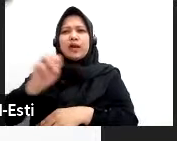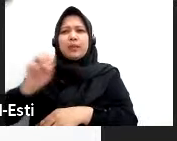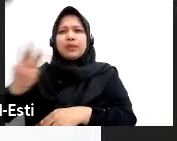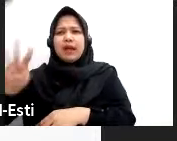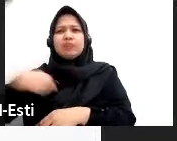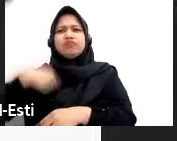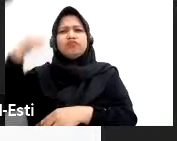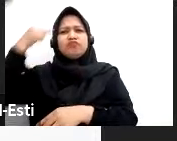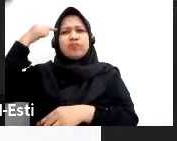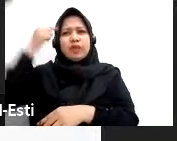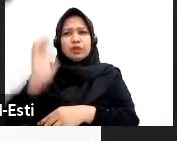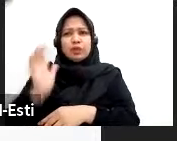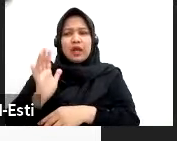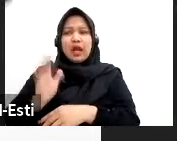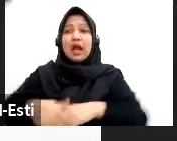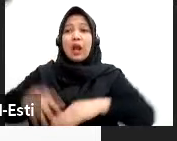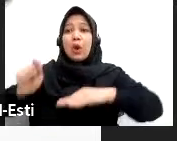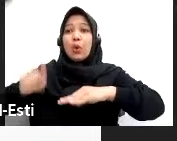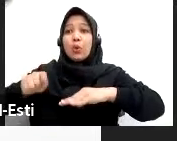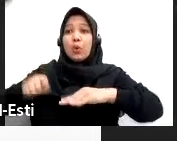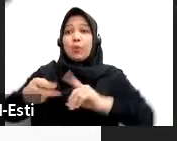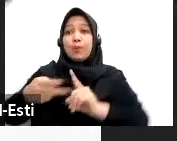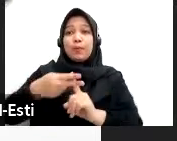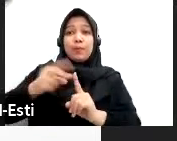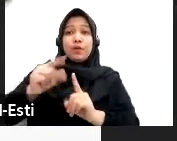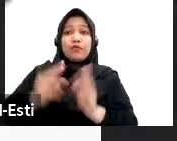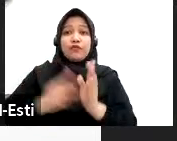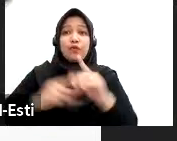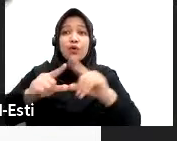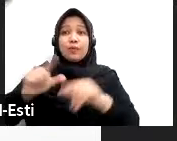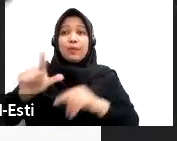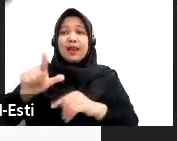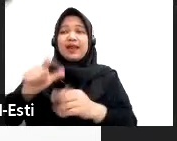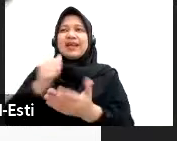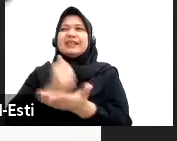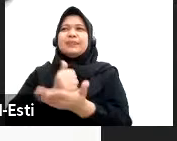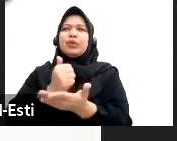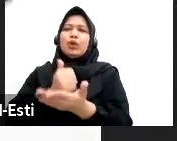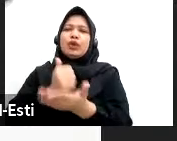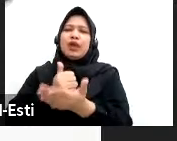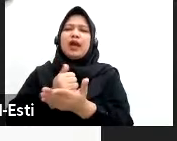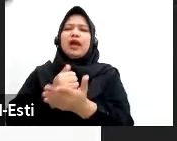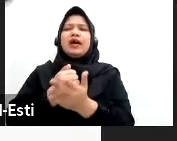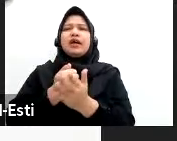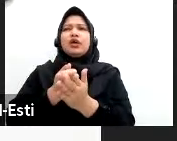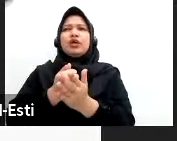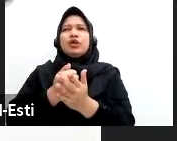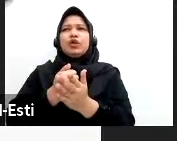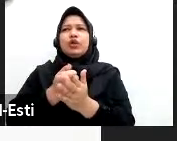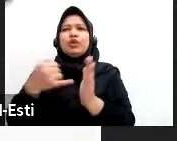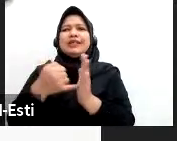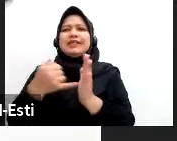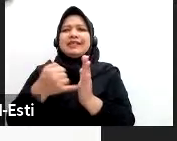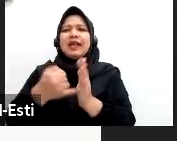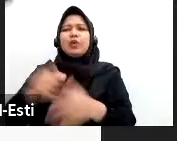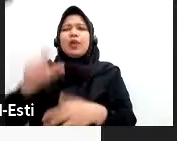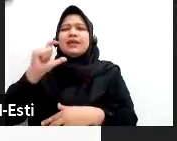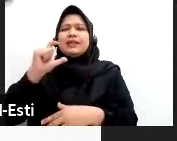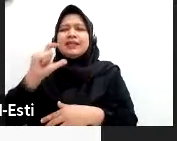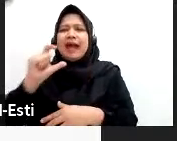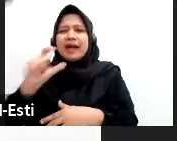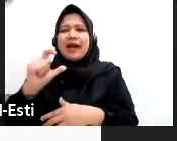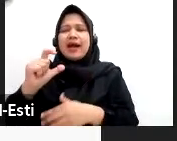bahwa hukum formal yang sebetulnya esensinya itu hanya cara beracara untuk